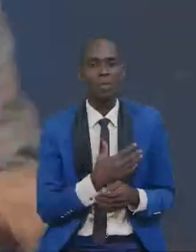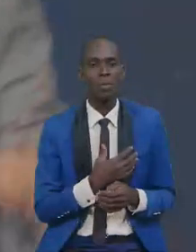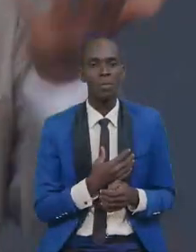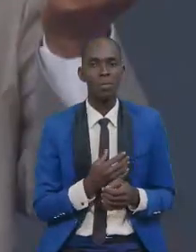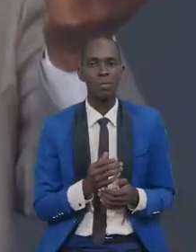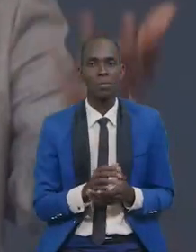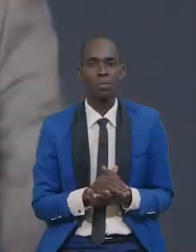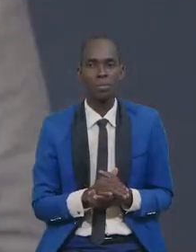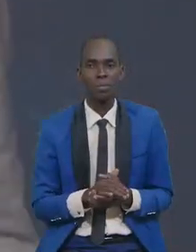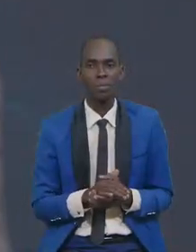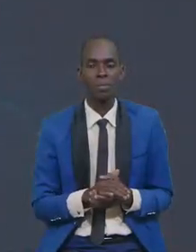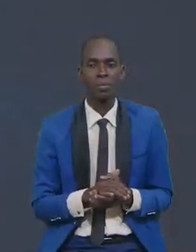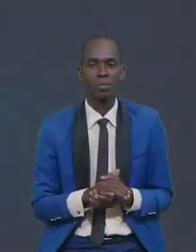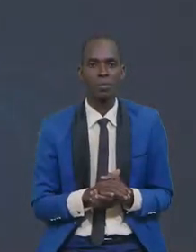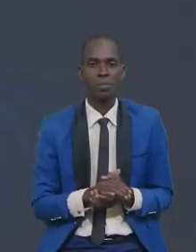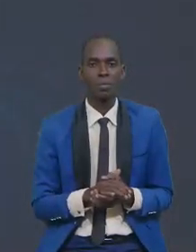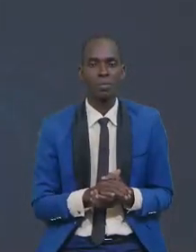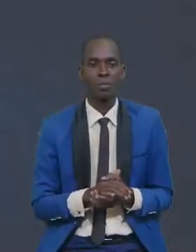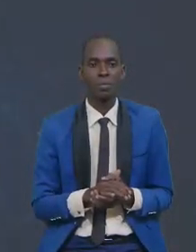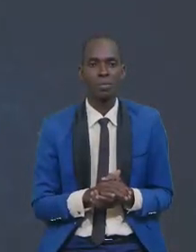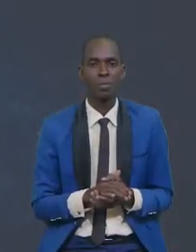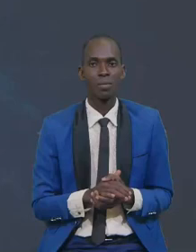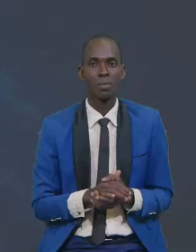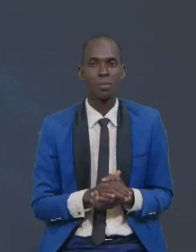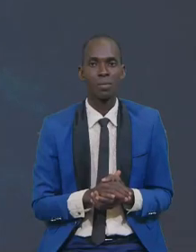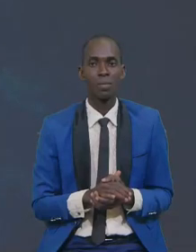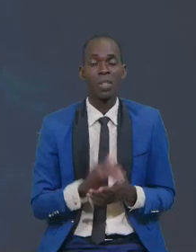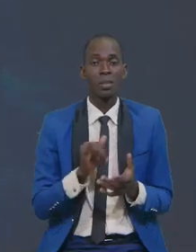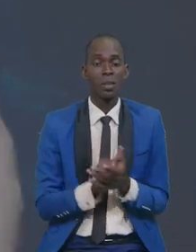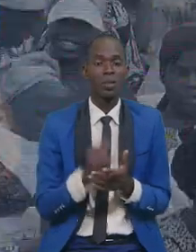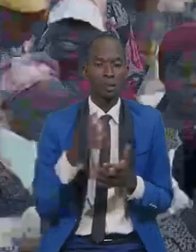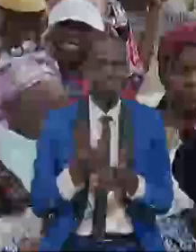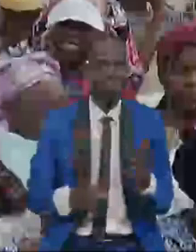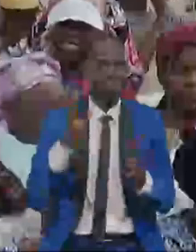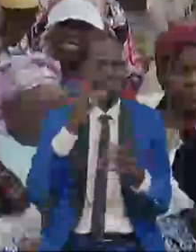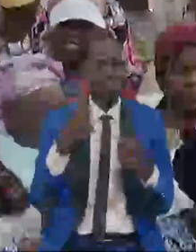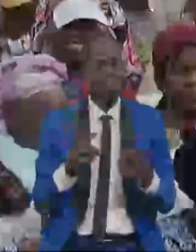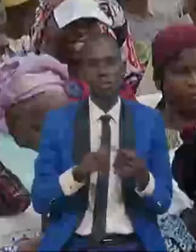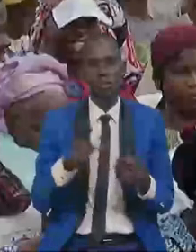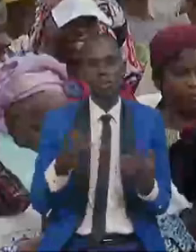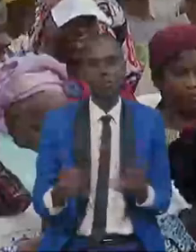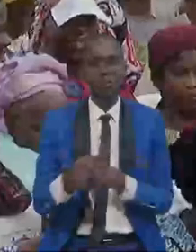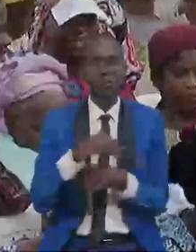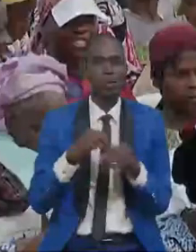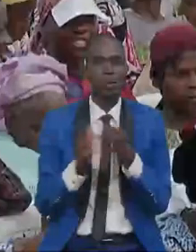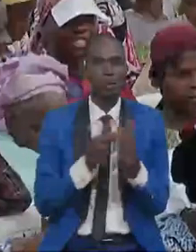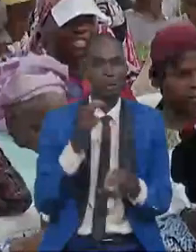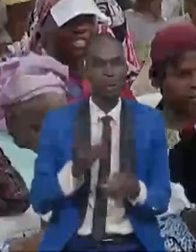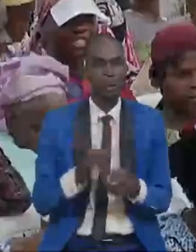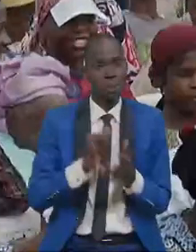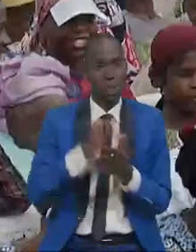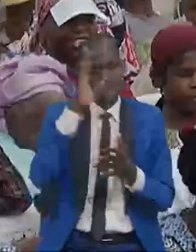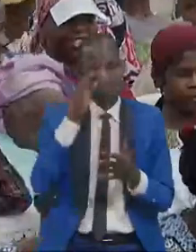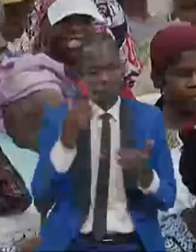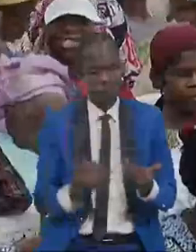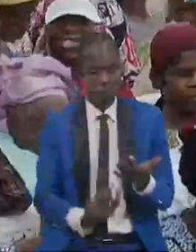Dans ta maison. Et il se leva et s'en alla dans sa maison. C'est ce qui va t'arriver aujourd'hui. Tu vas te